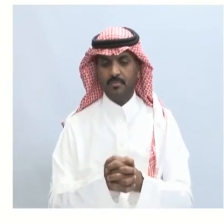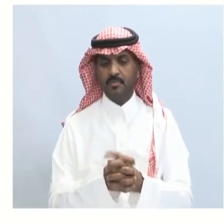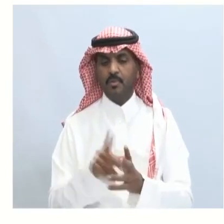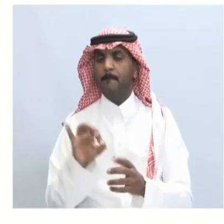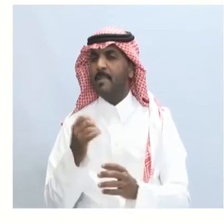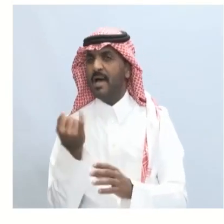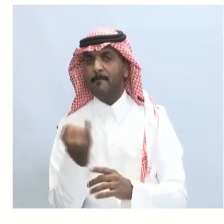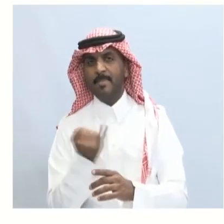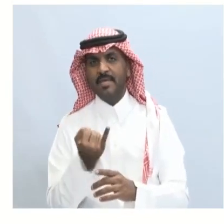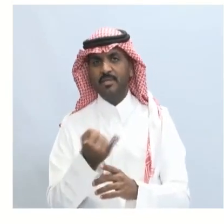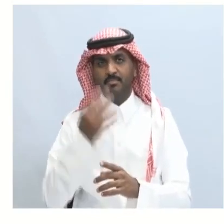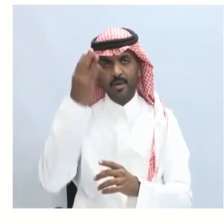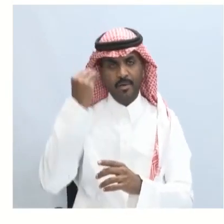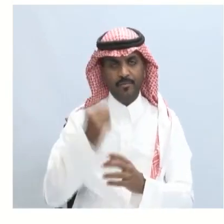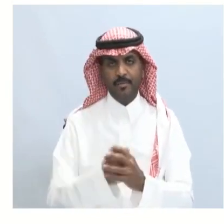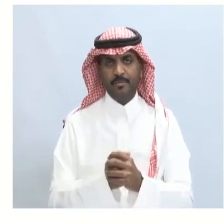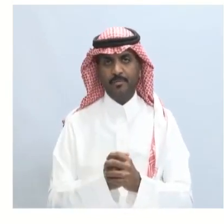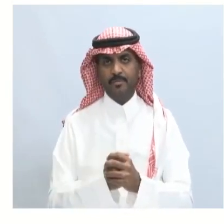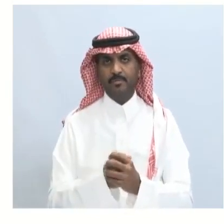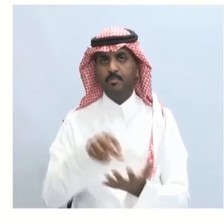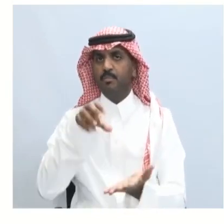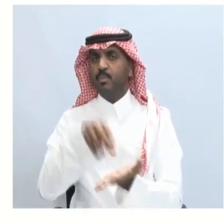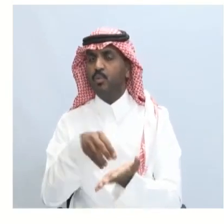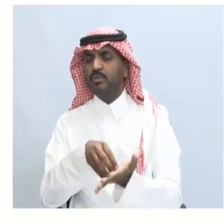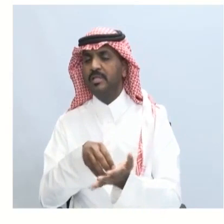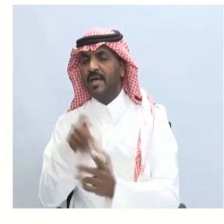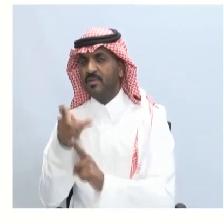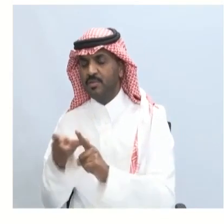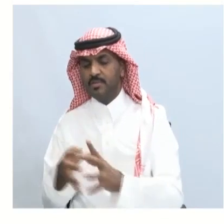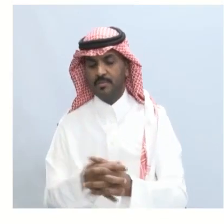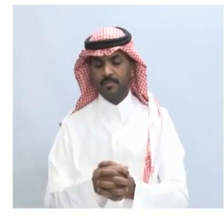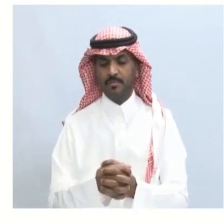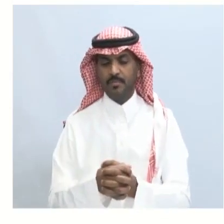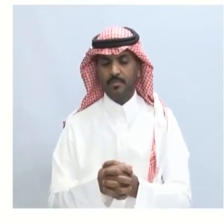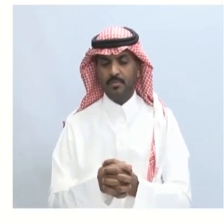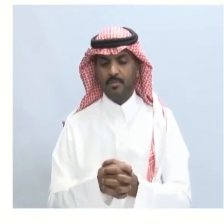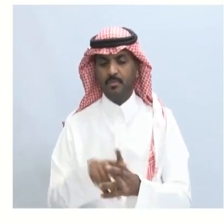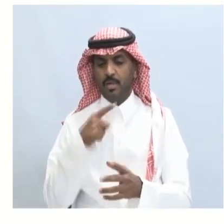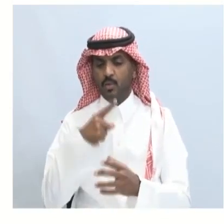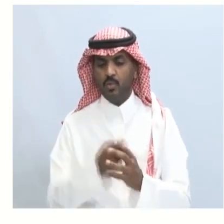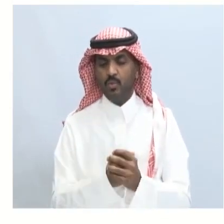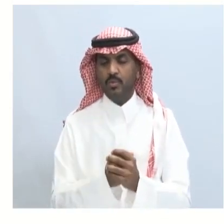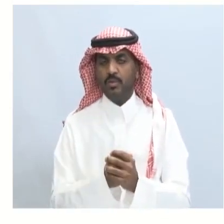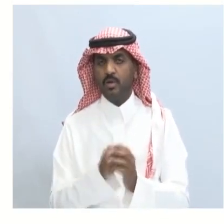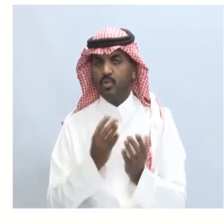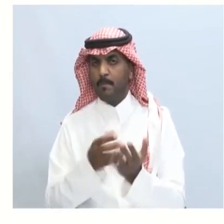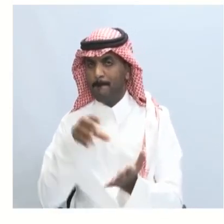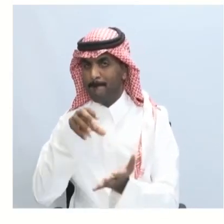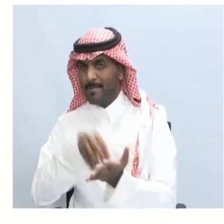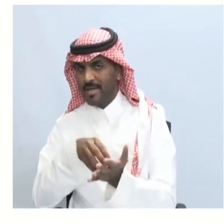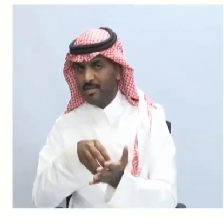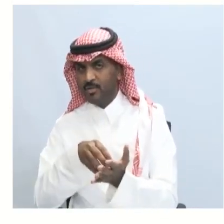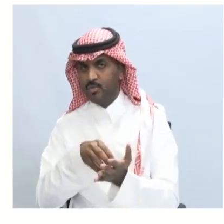اهميه معرفتنا لموطن هذا الشخص الجواب بان نقول لكونه المكان الذي